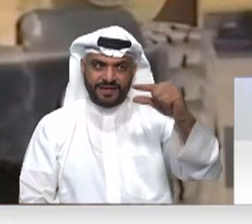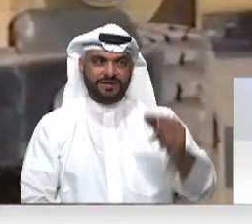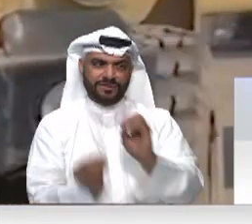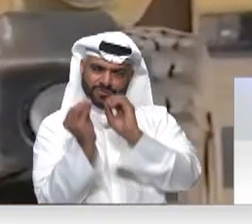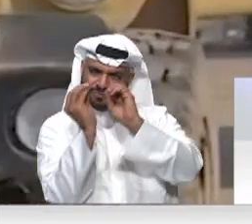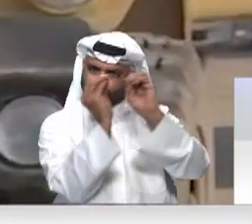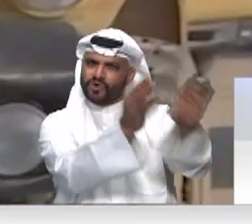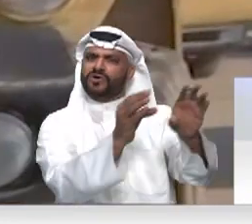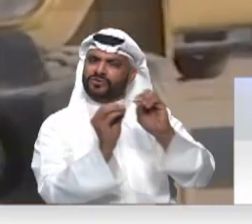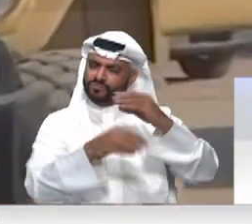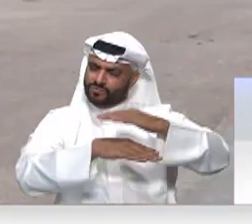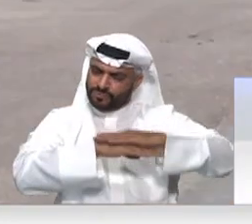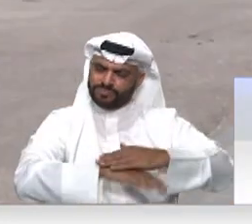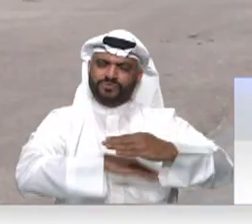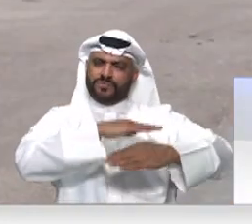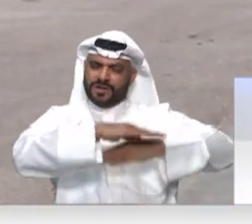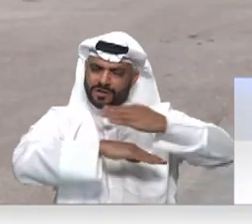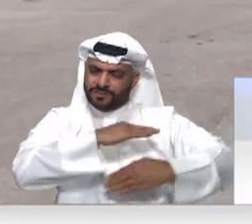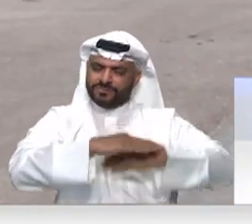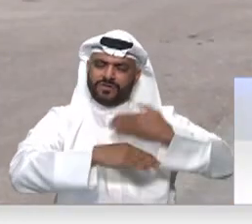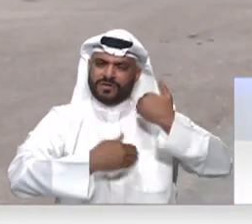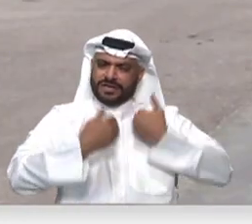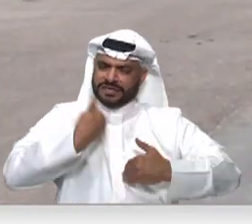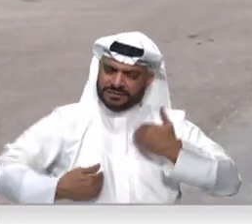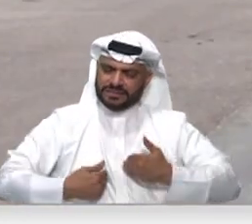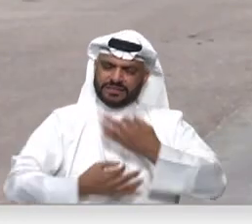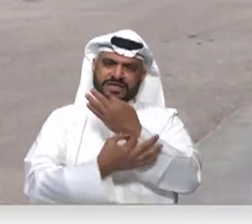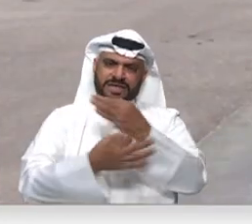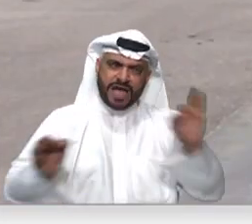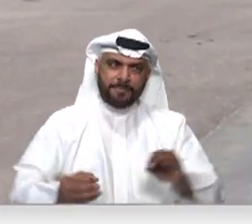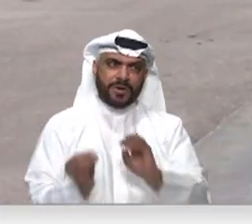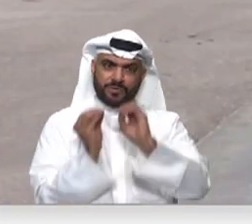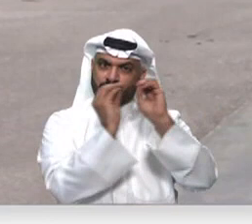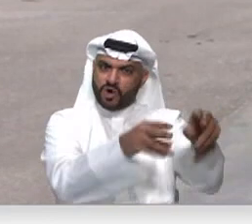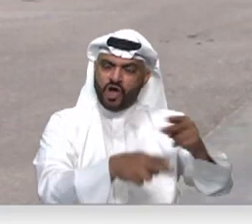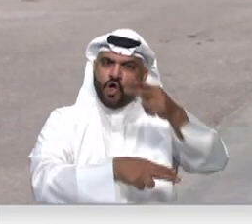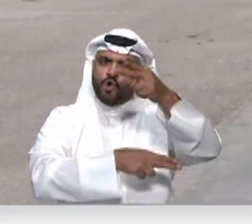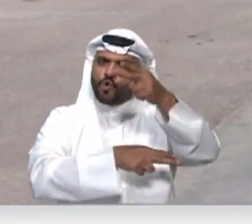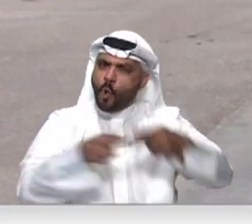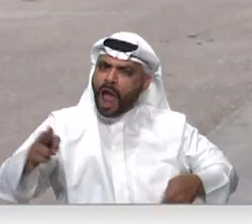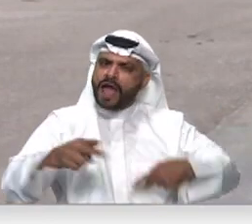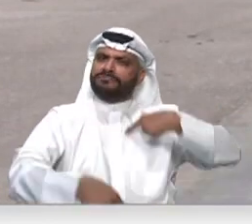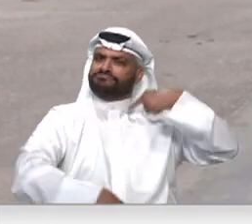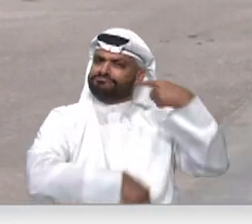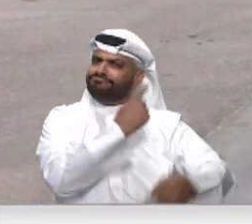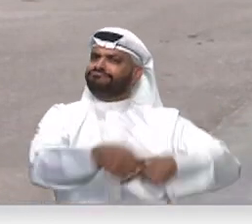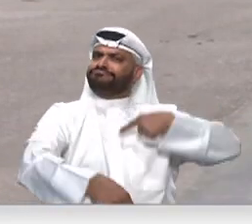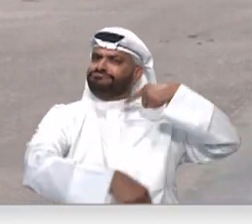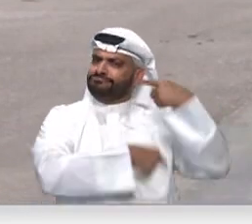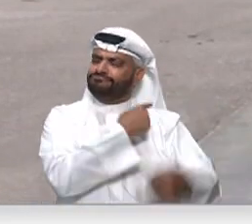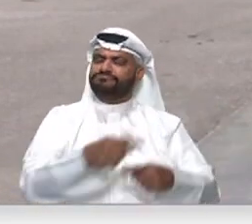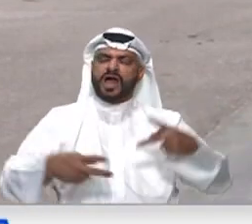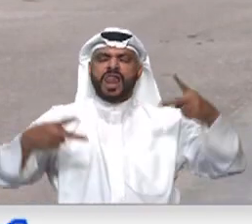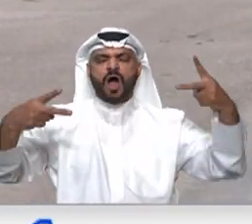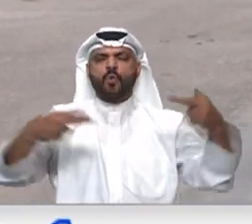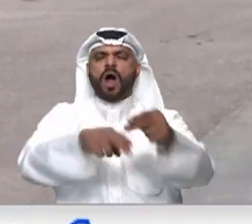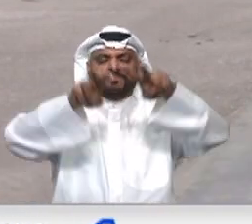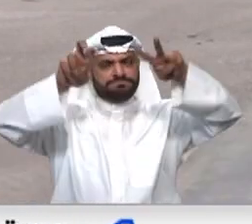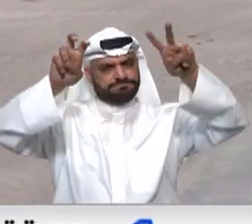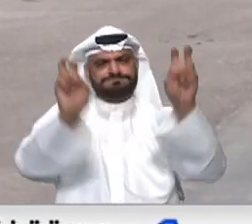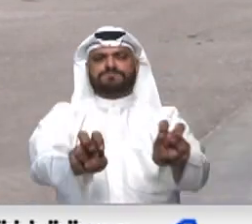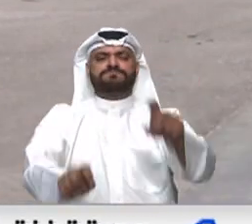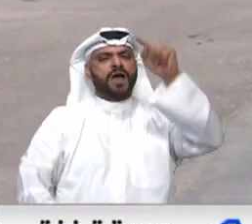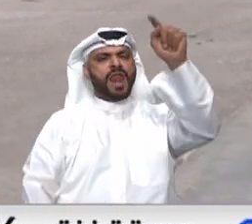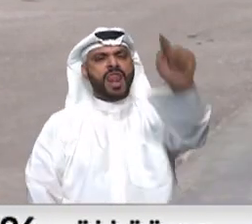بها السلطات المصرية. تواصل دولة الكويت القيام بدورها على كافة المحاور لوقف حرب الإبادة التي يتعرض